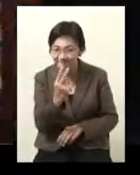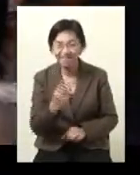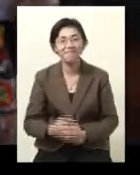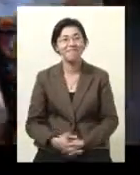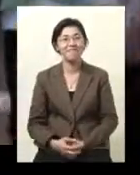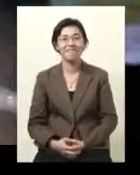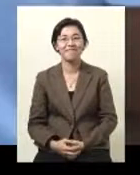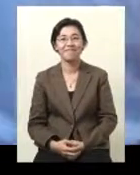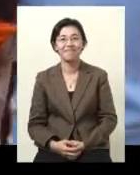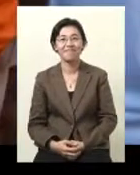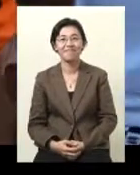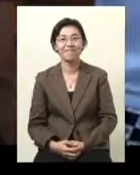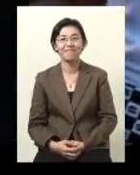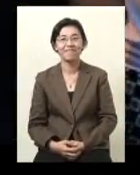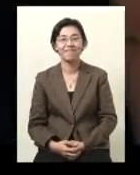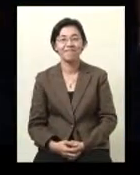ใจบ้างค่ะ